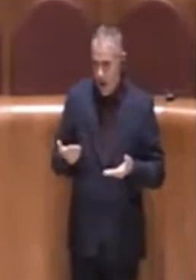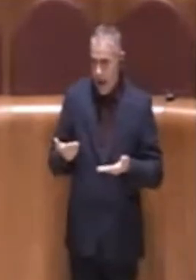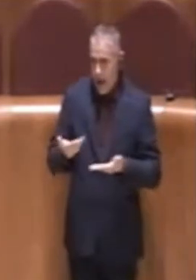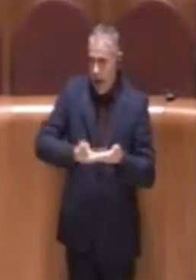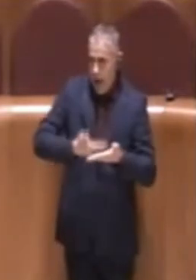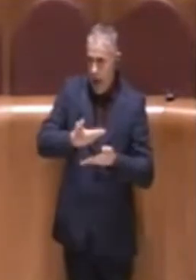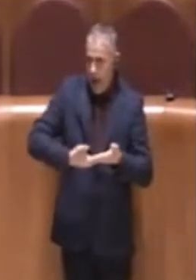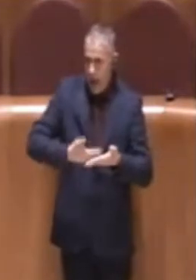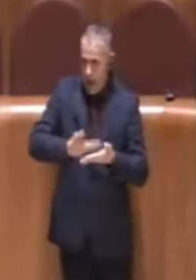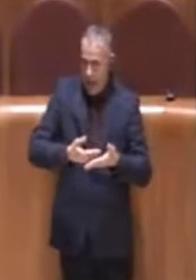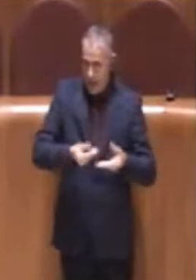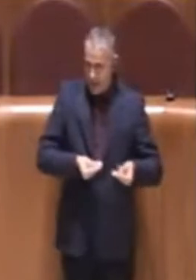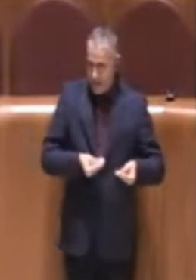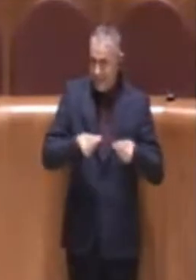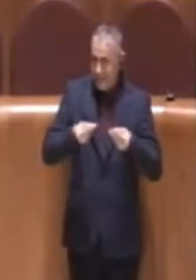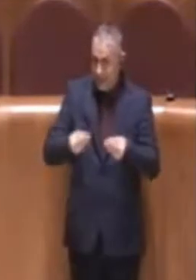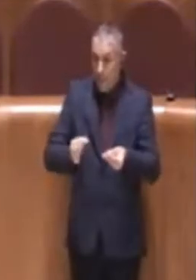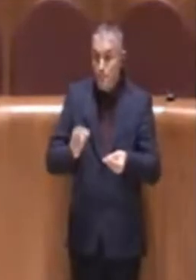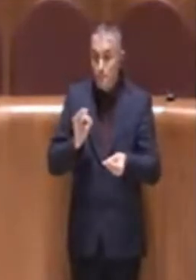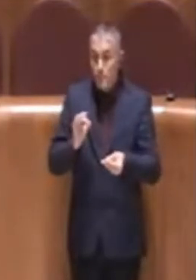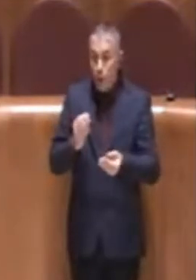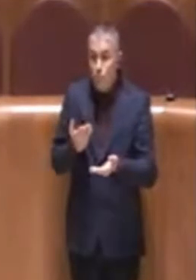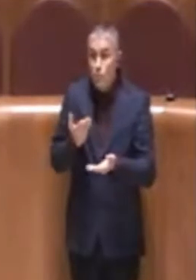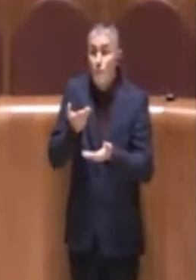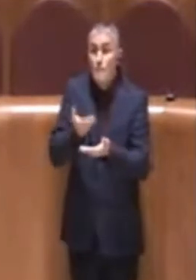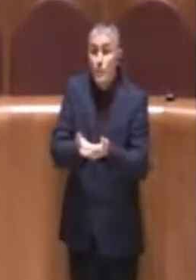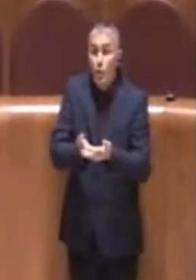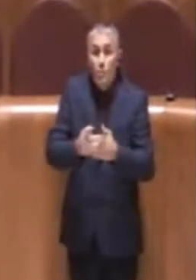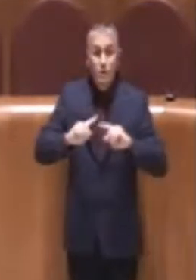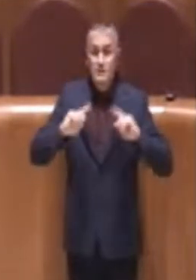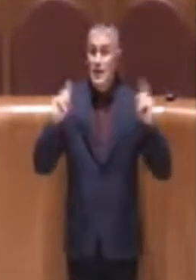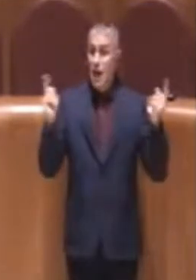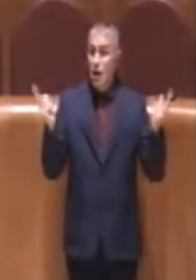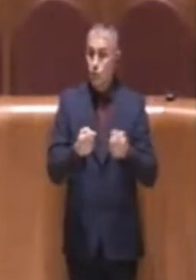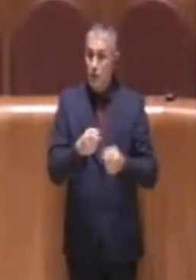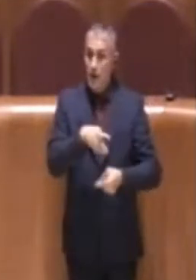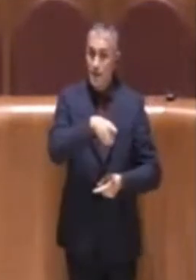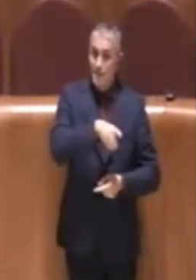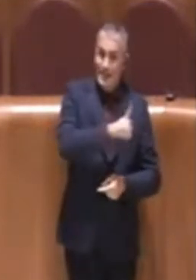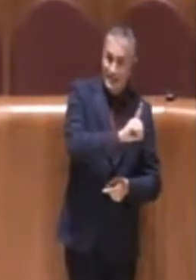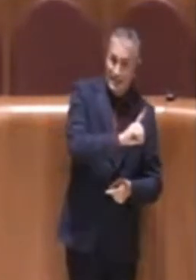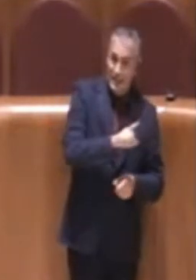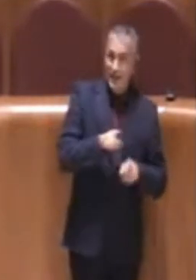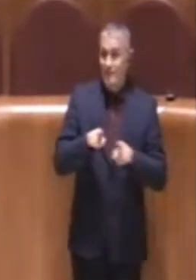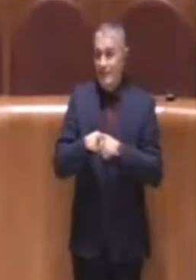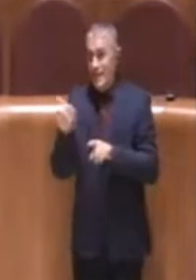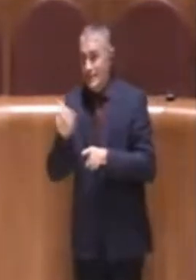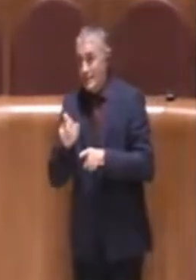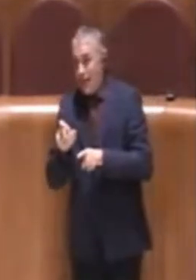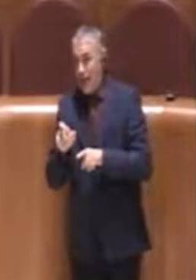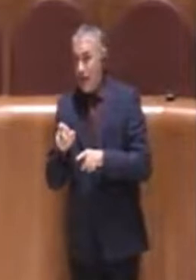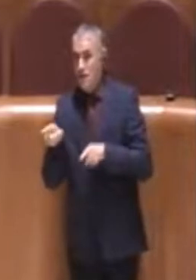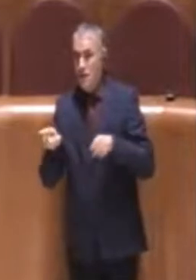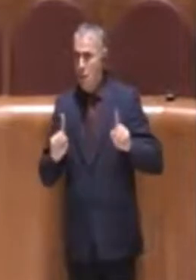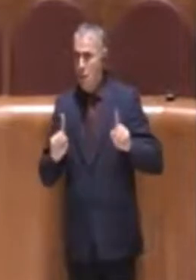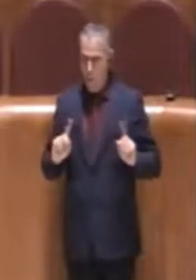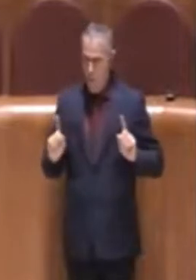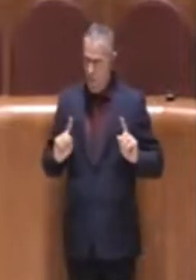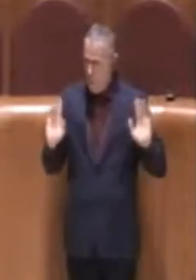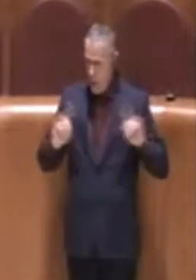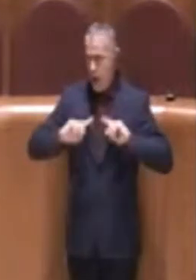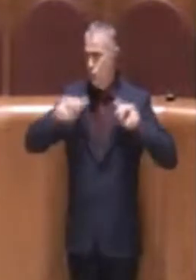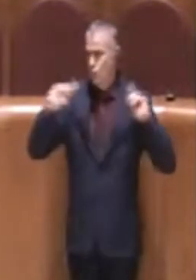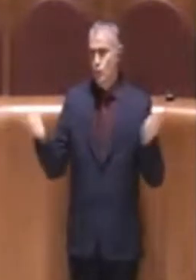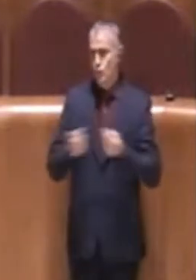presentato sono stati proposti a tutti non al pd o non a fratelli d'italia però si è deciso come è